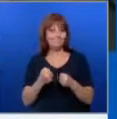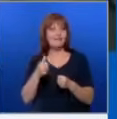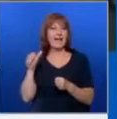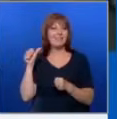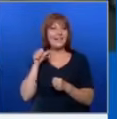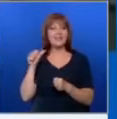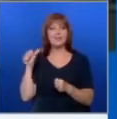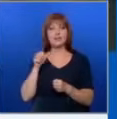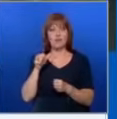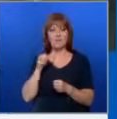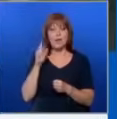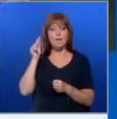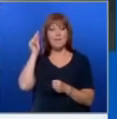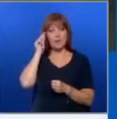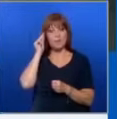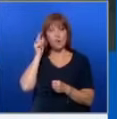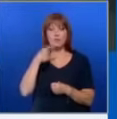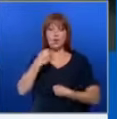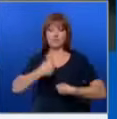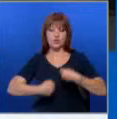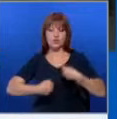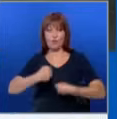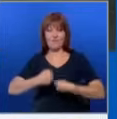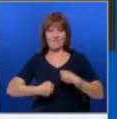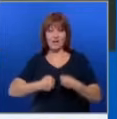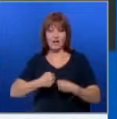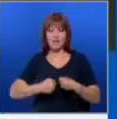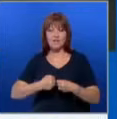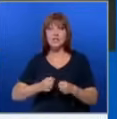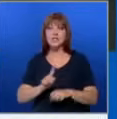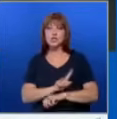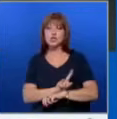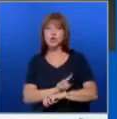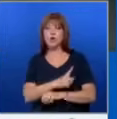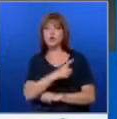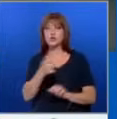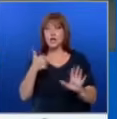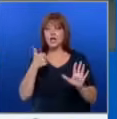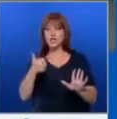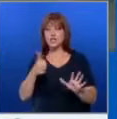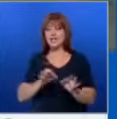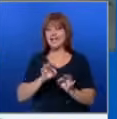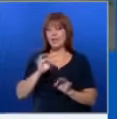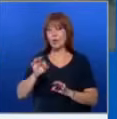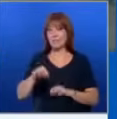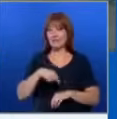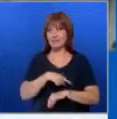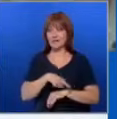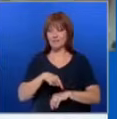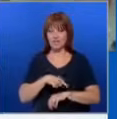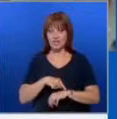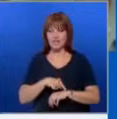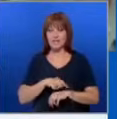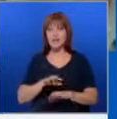инстанция, който припомням, че е шофирал в фаталната отсечка със скорост от 106 км в час. Според